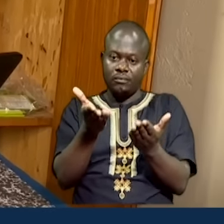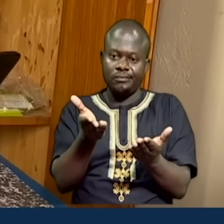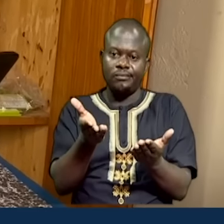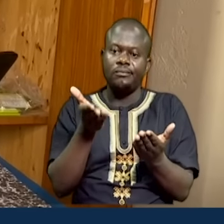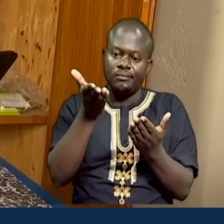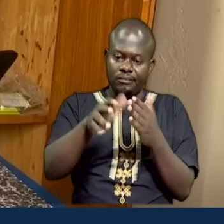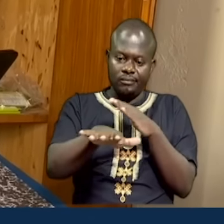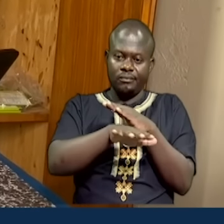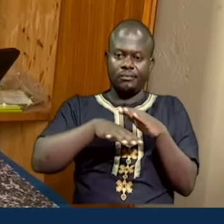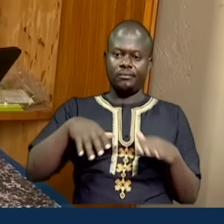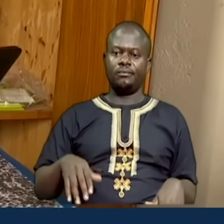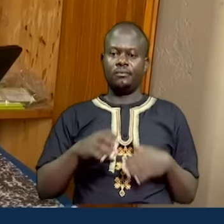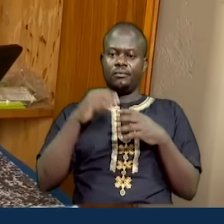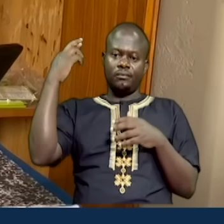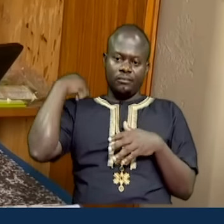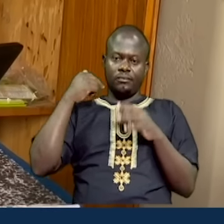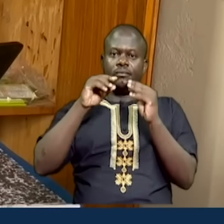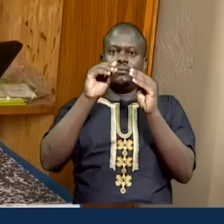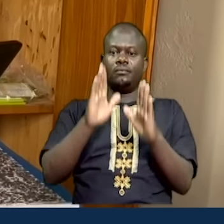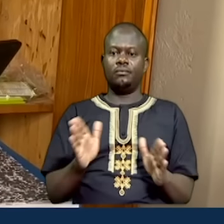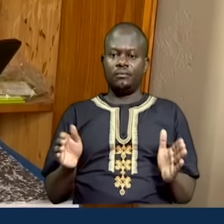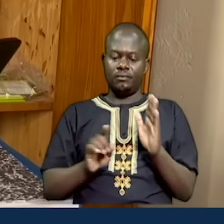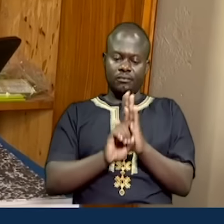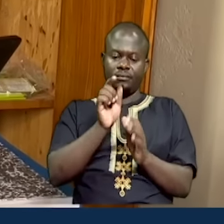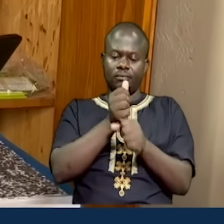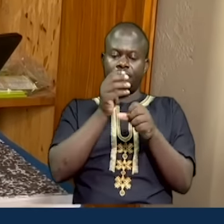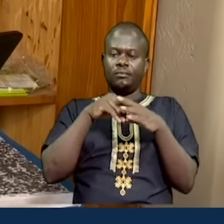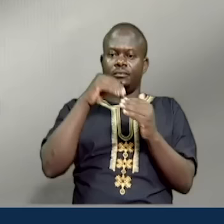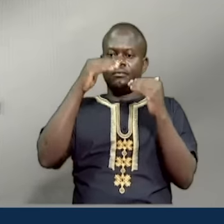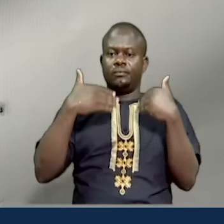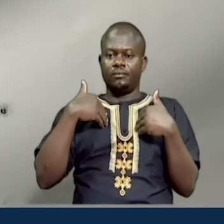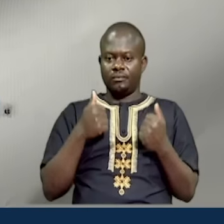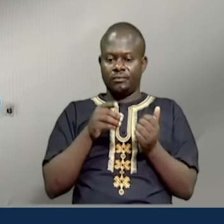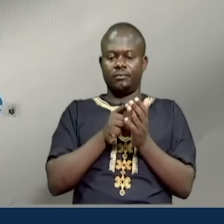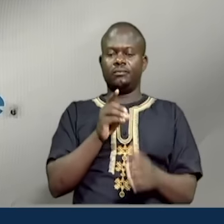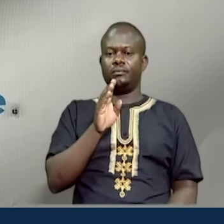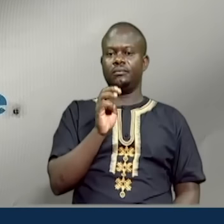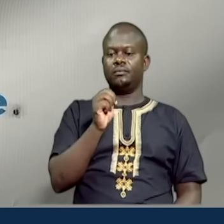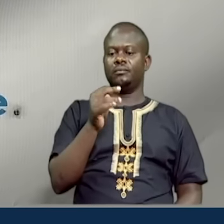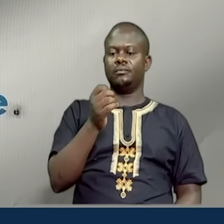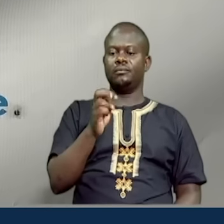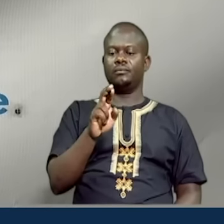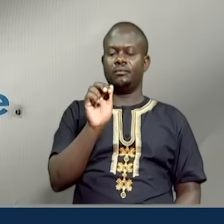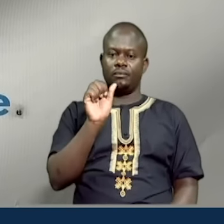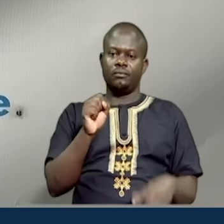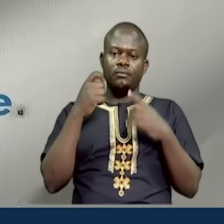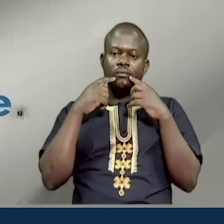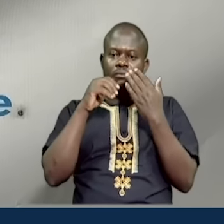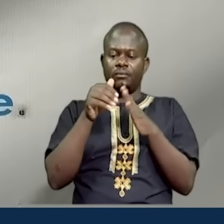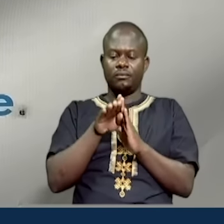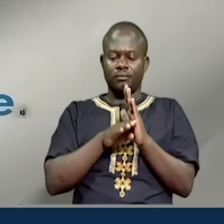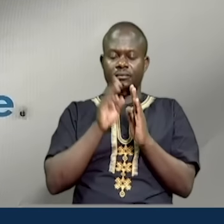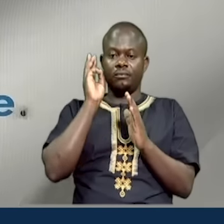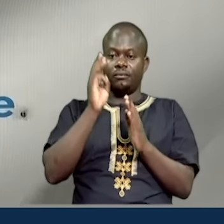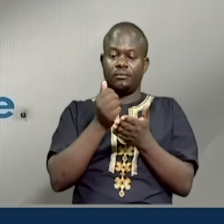naho biri umuyobozi ushinzwe imyigishirize no guteza imbere abakozi mu rwego rw'ubuzima Dr. Mineras Nyeshimana avuga ko iyi gahunda hari